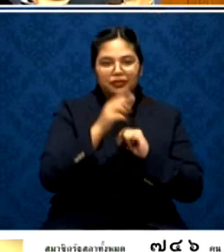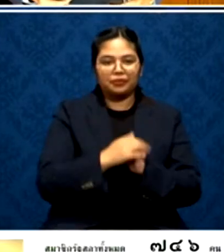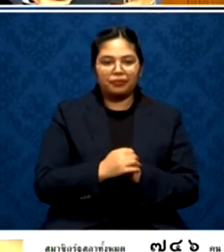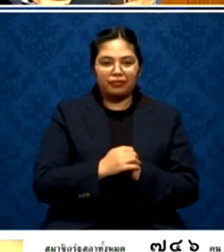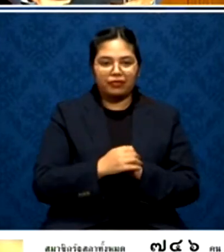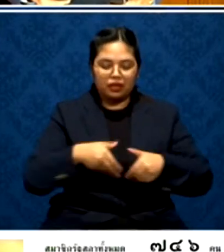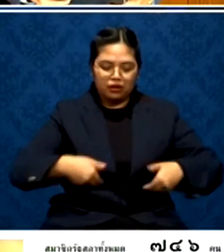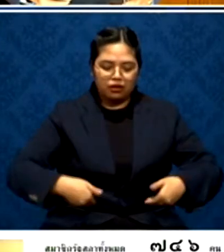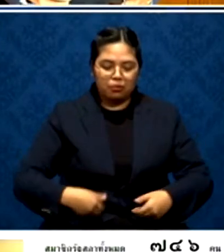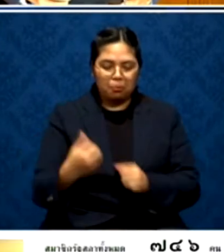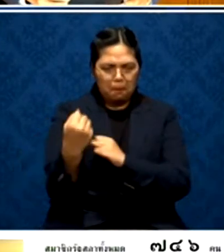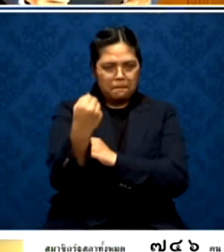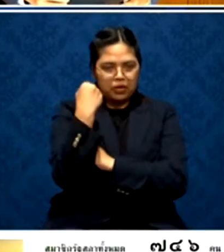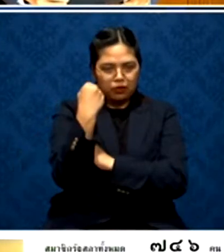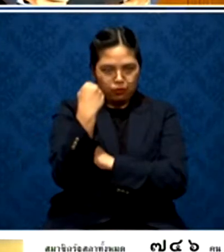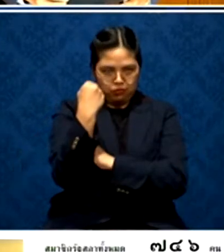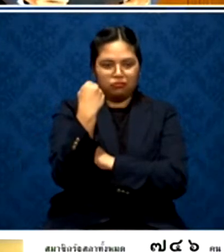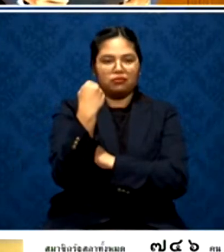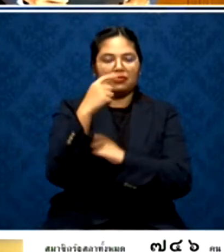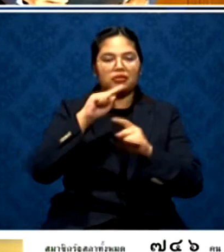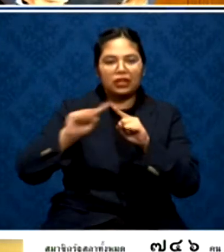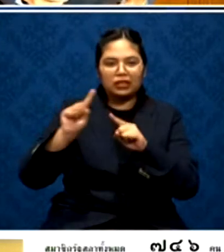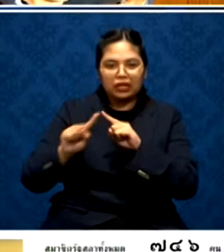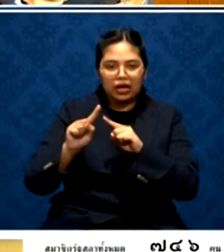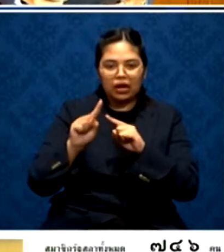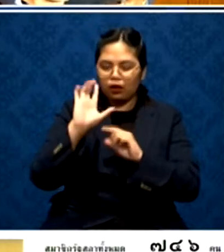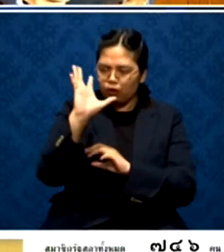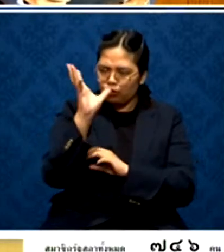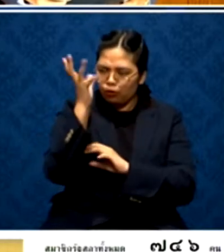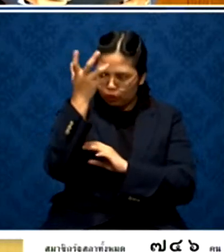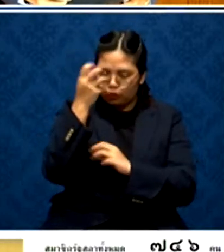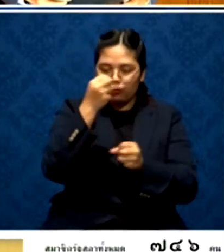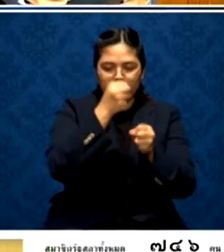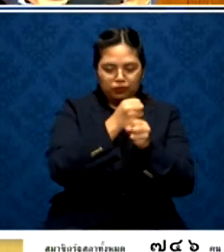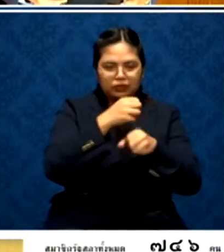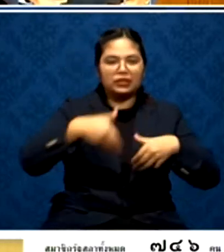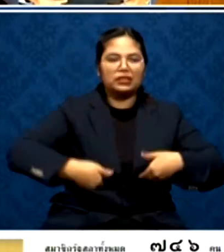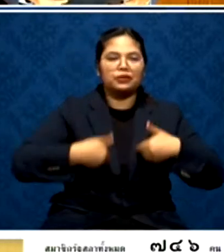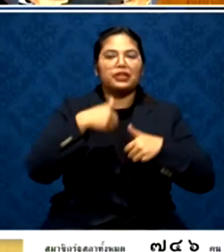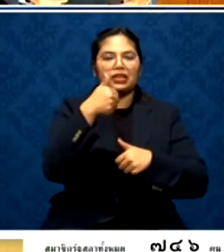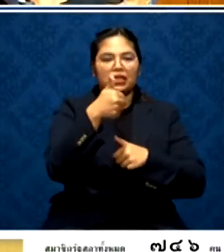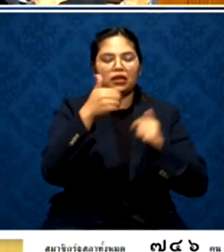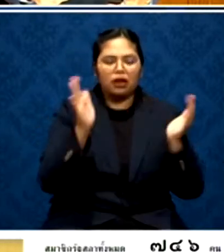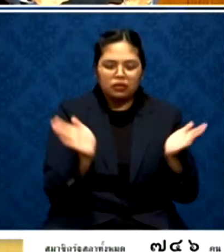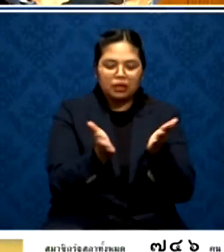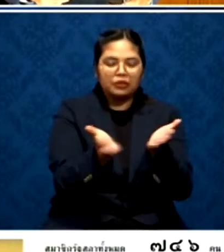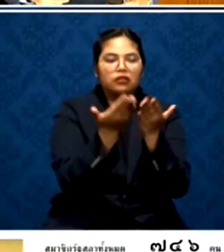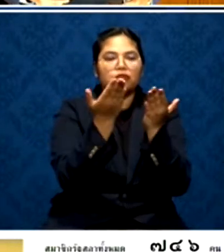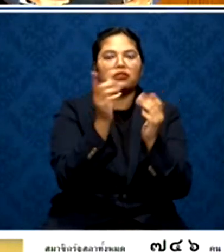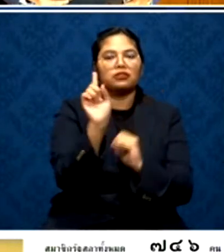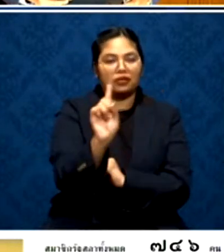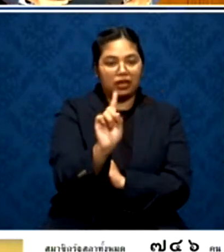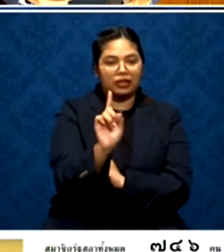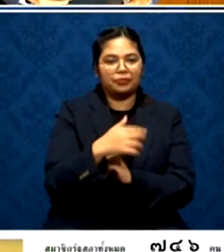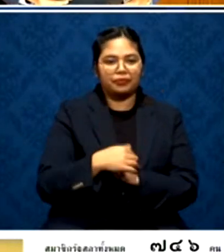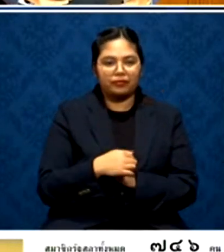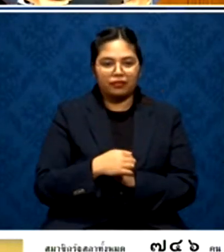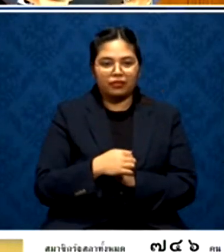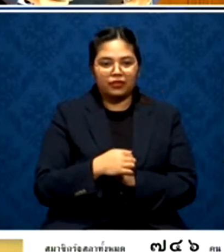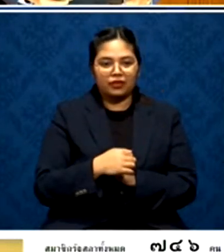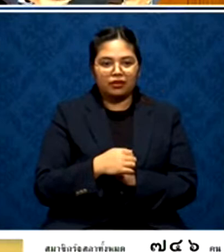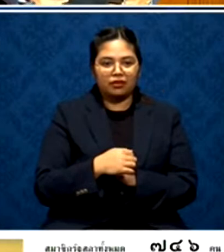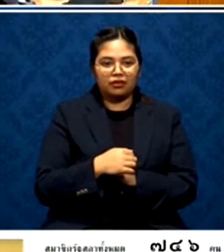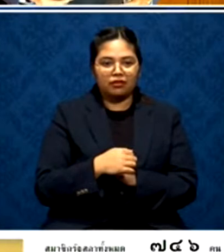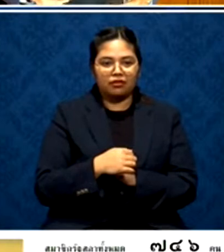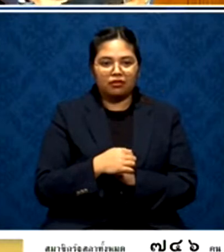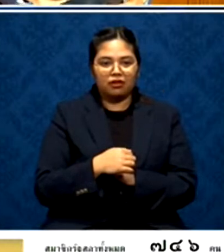งภายในและภายนอกที่สอดคล้องกับสภาวะของโลกรัฐบาลจะสนับสนุนให้มีการปรับโครงสร้างของหน่วยง